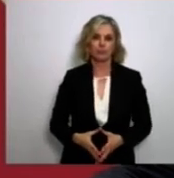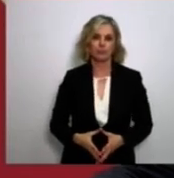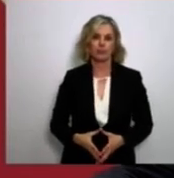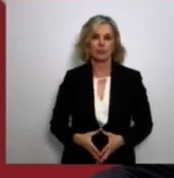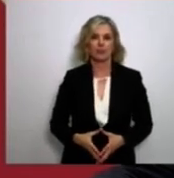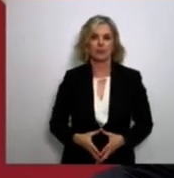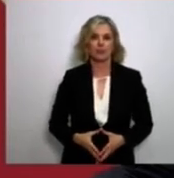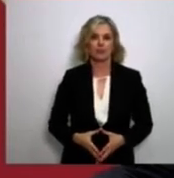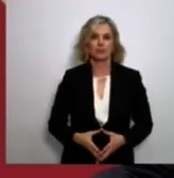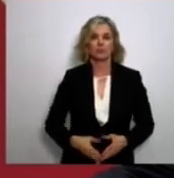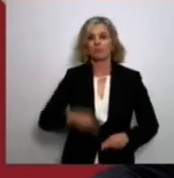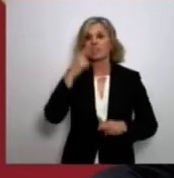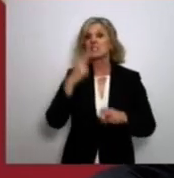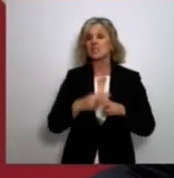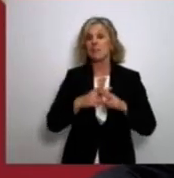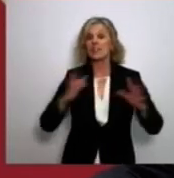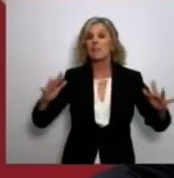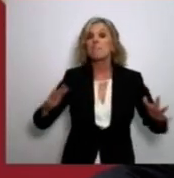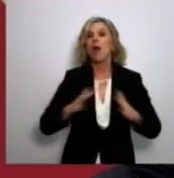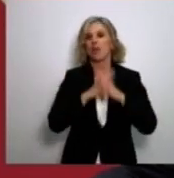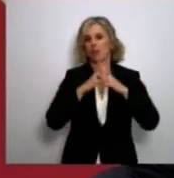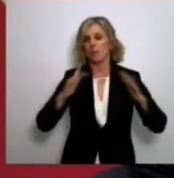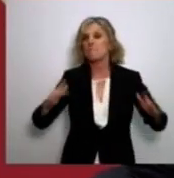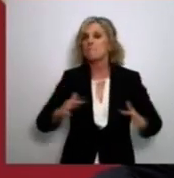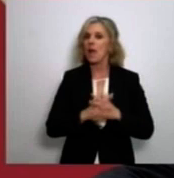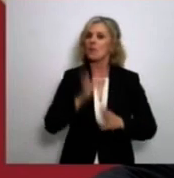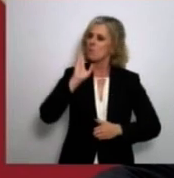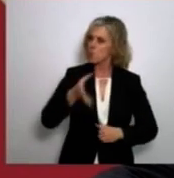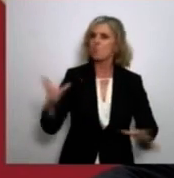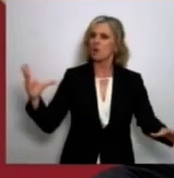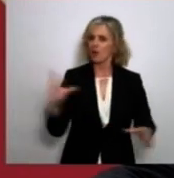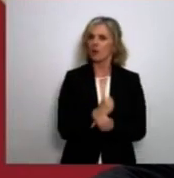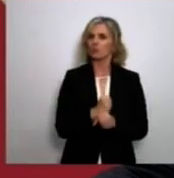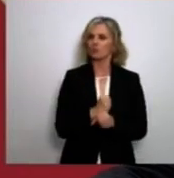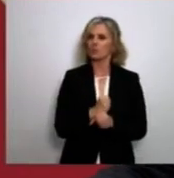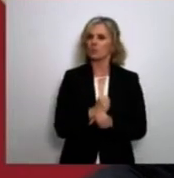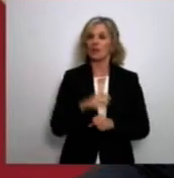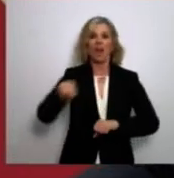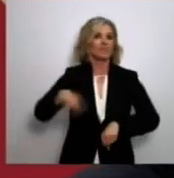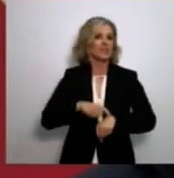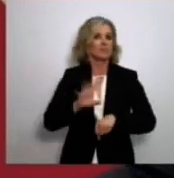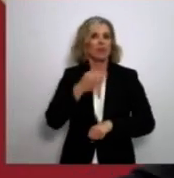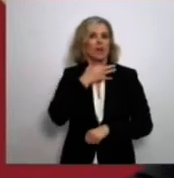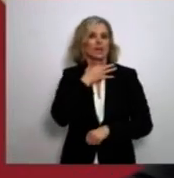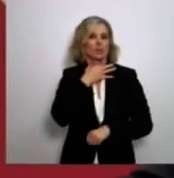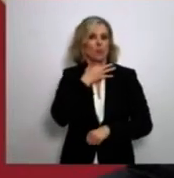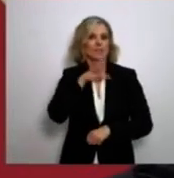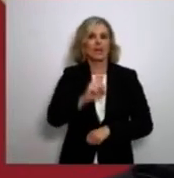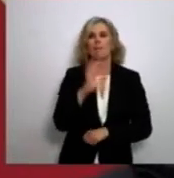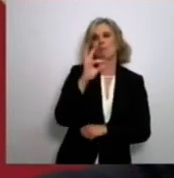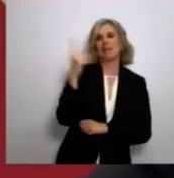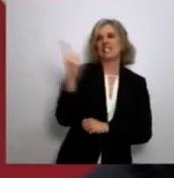Είναι η σημαντικότερη μάχη που θα δώσουμε και μπορούμε να την κερδίσουμε. Αυτή τη στιγμή δεν χρειαζόμαστε να πάρουμε το